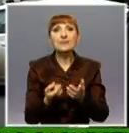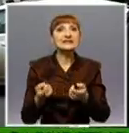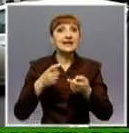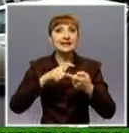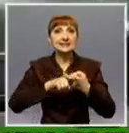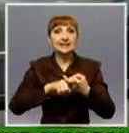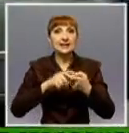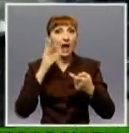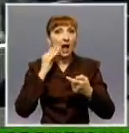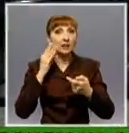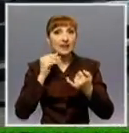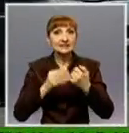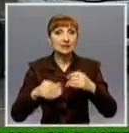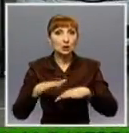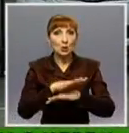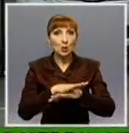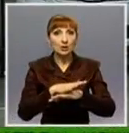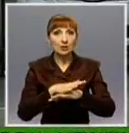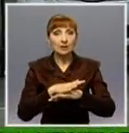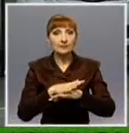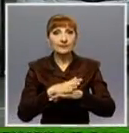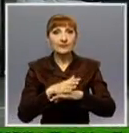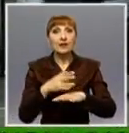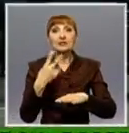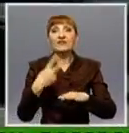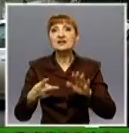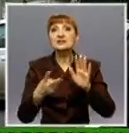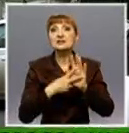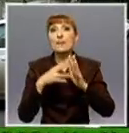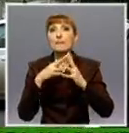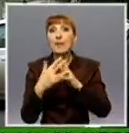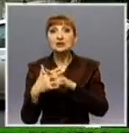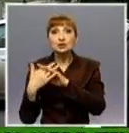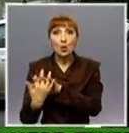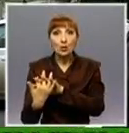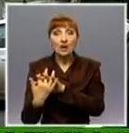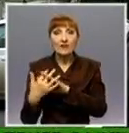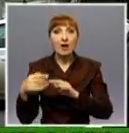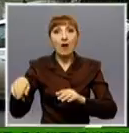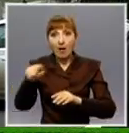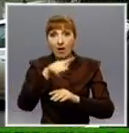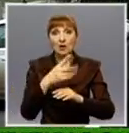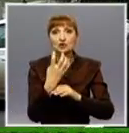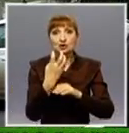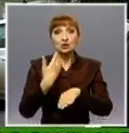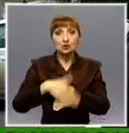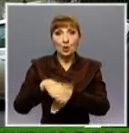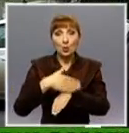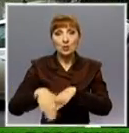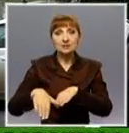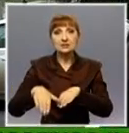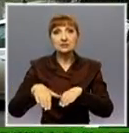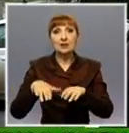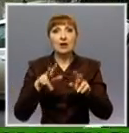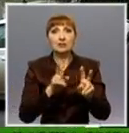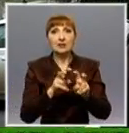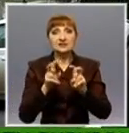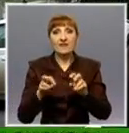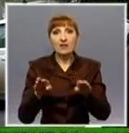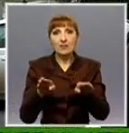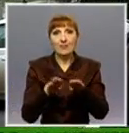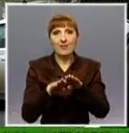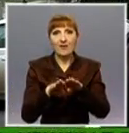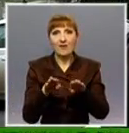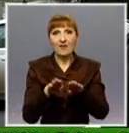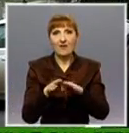присоединения территории. Присоединен, получается, к городу Алматы 27 поселков, около 400 улиц в этих